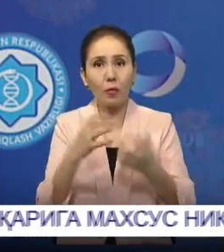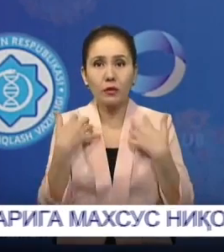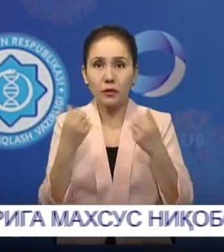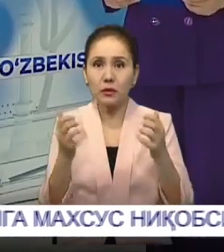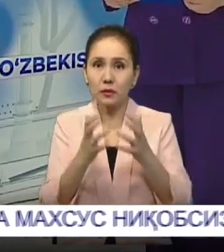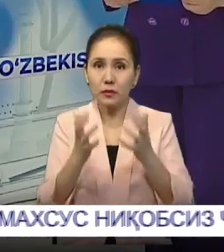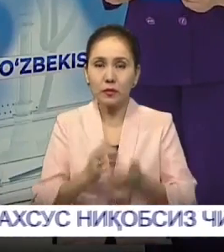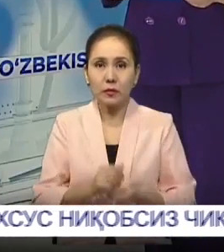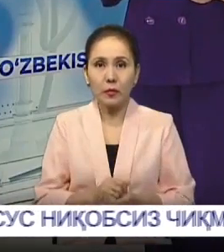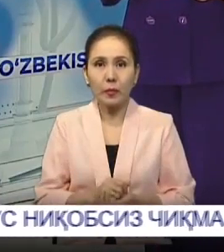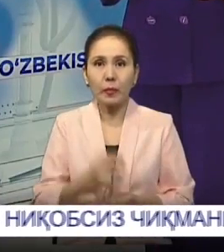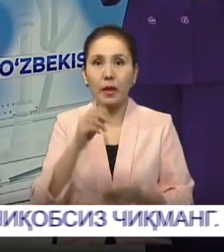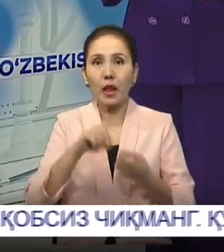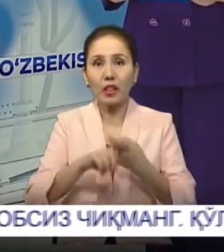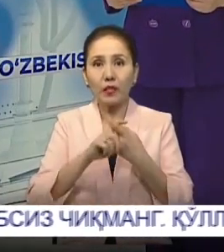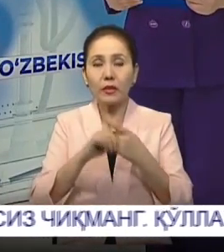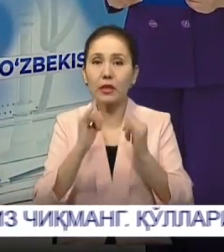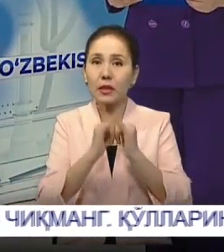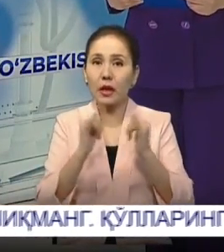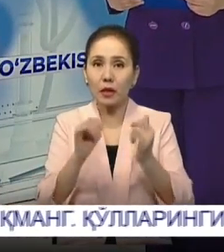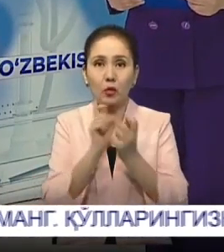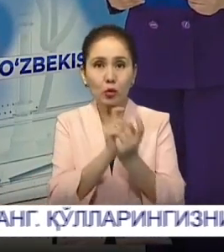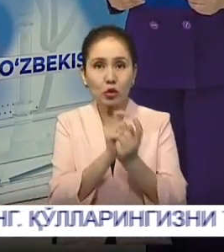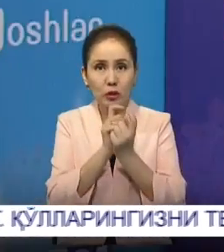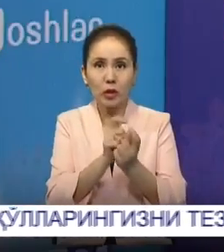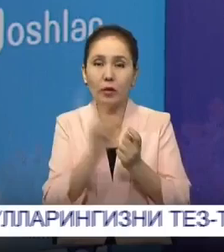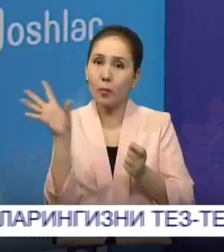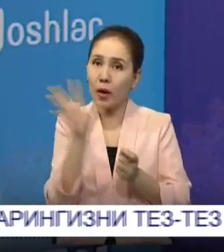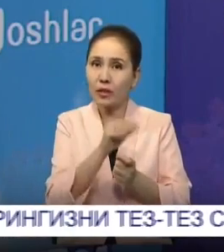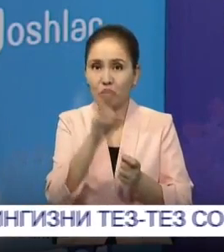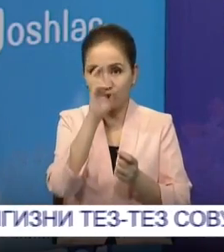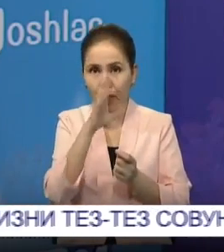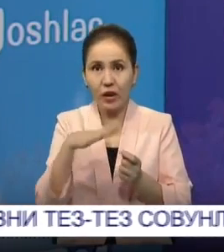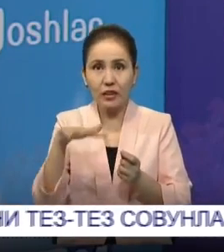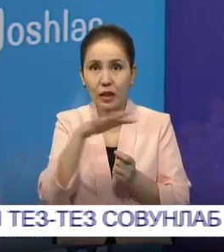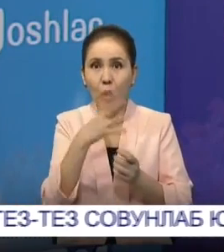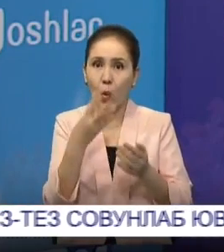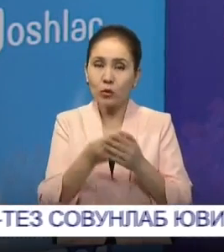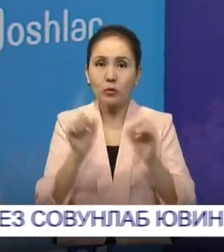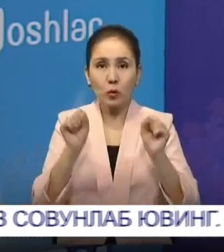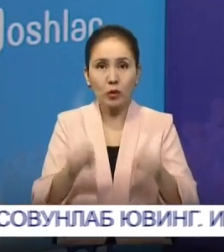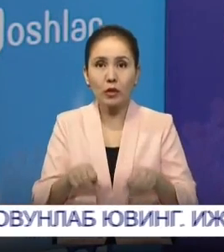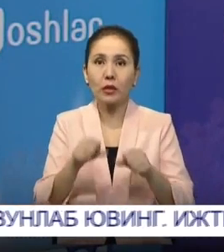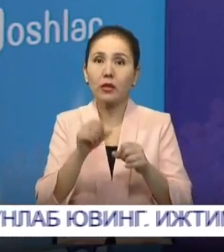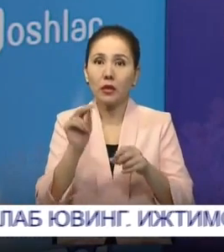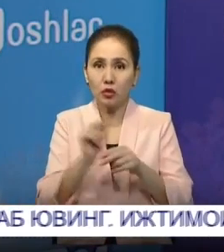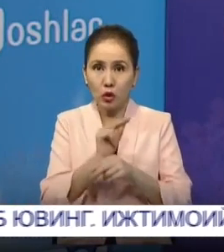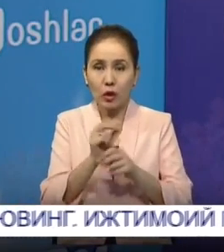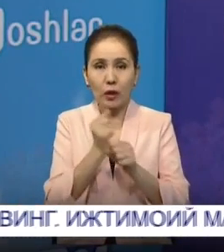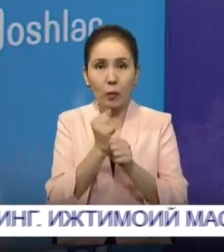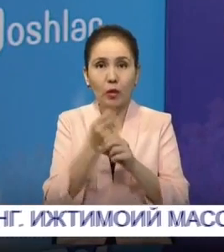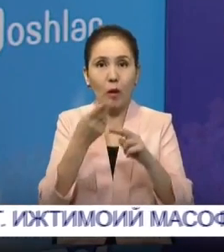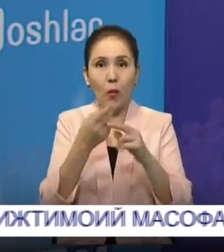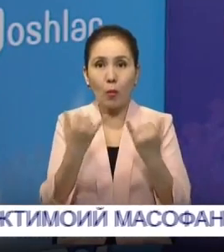мұхым. Инфекция тарқалышыге қаршы күрашайоткен барча давлетлер өз имконияты дайрасты чора көрмоқты.